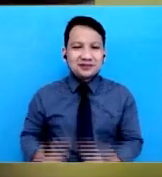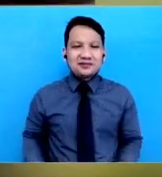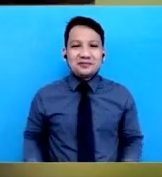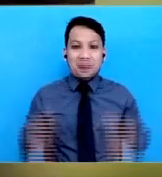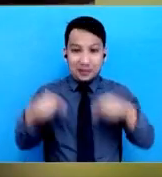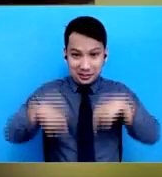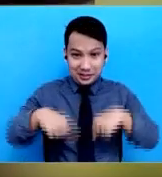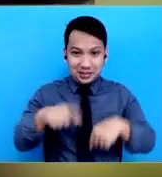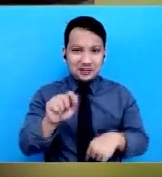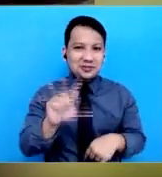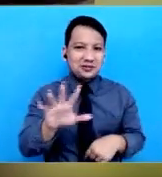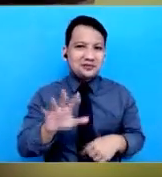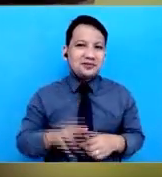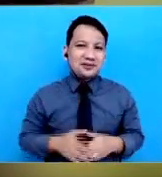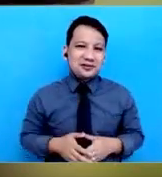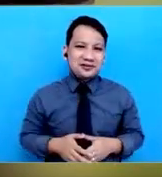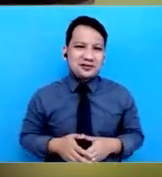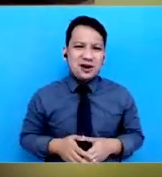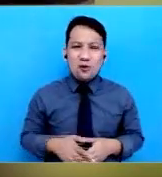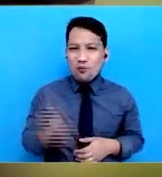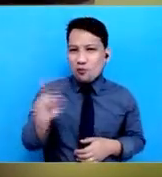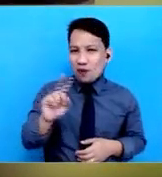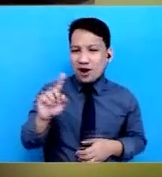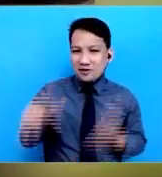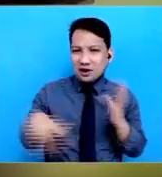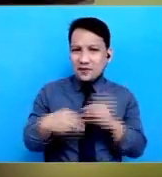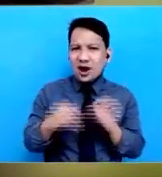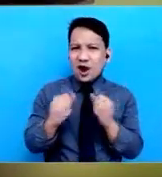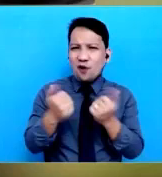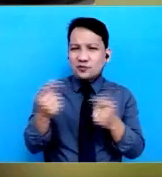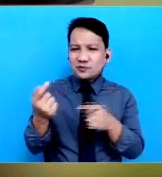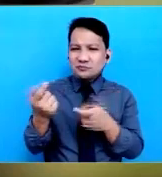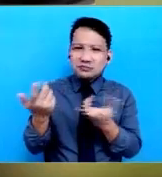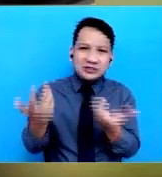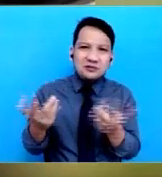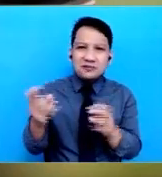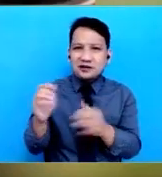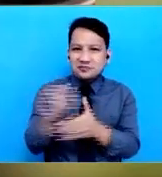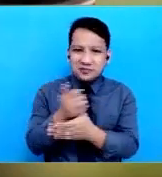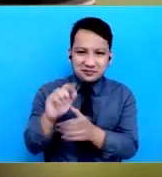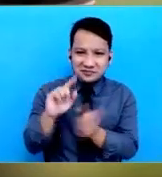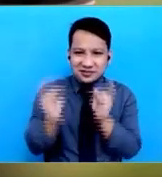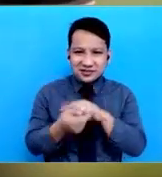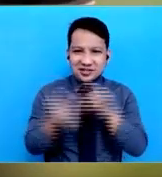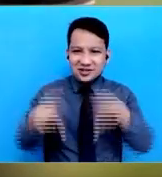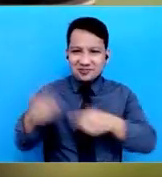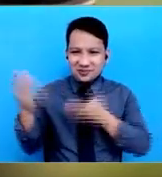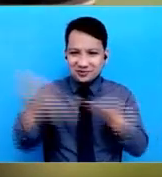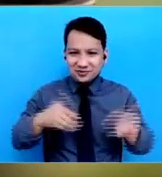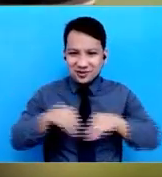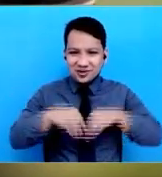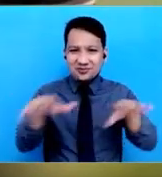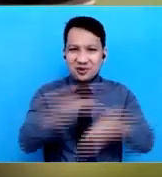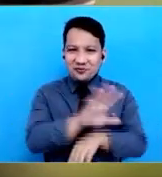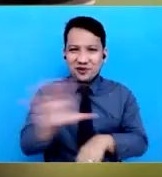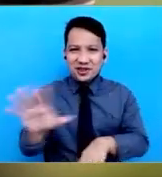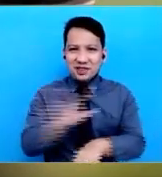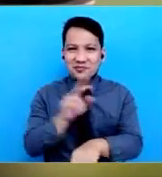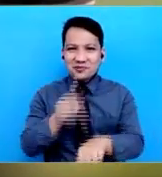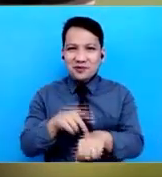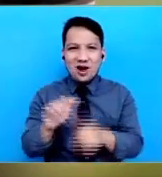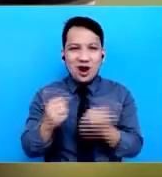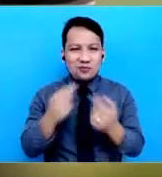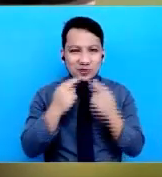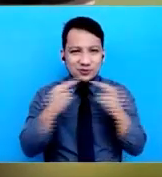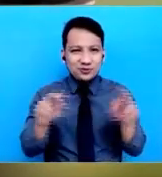sa Kapatid Network. Pero ano ba yung mga pagbabago na aasahan namin na dadalhin ninyo sa Frontline at sa ating news